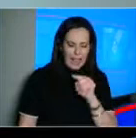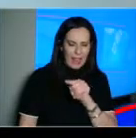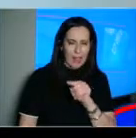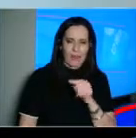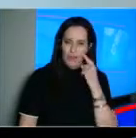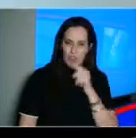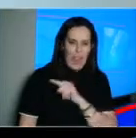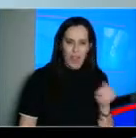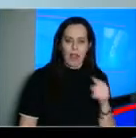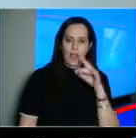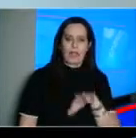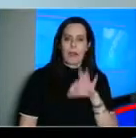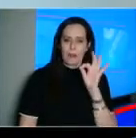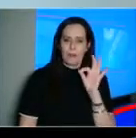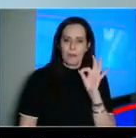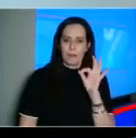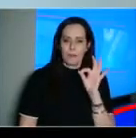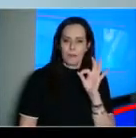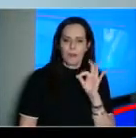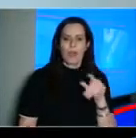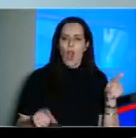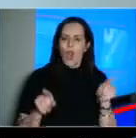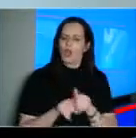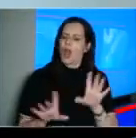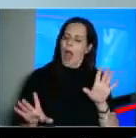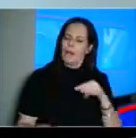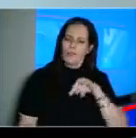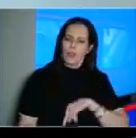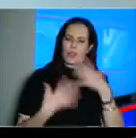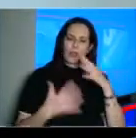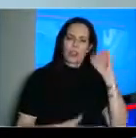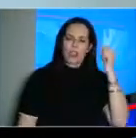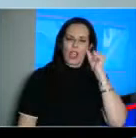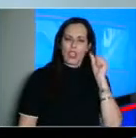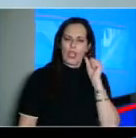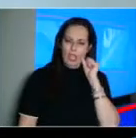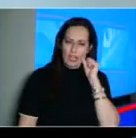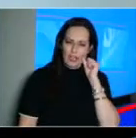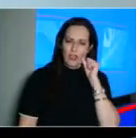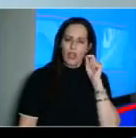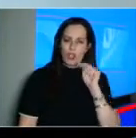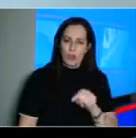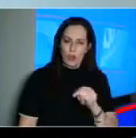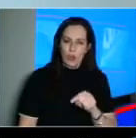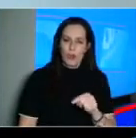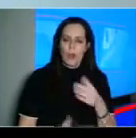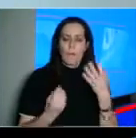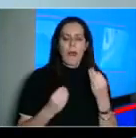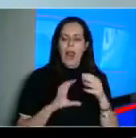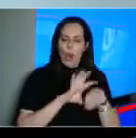הני, אתה תמצא את אותם מאפיינים של הנרטיב הציוני אשכנזי, שהם מלא